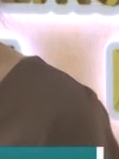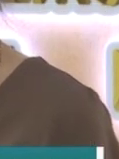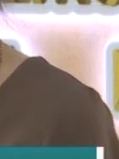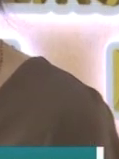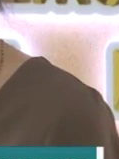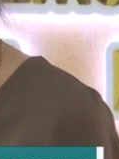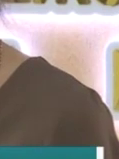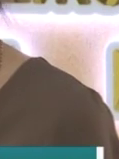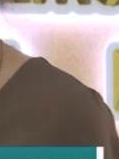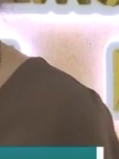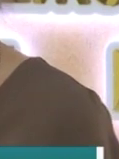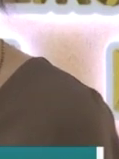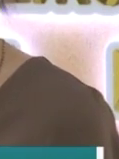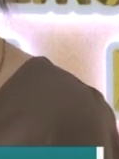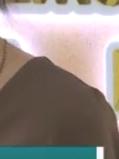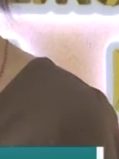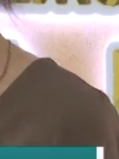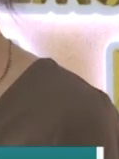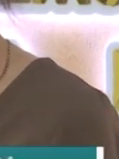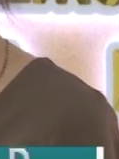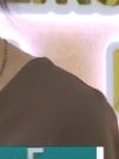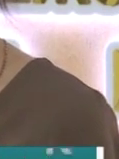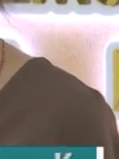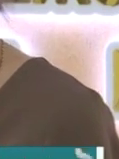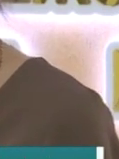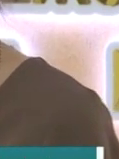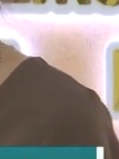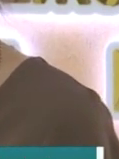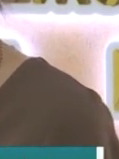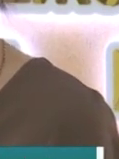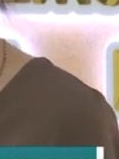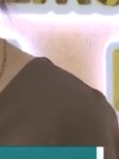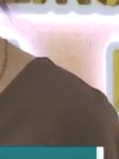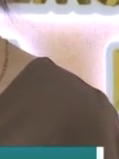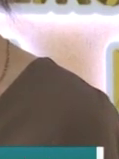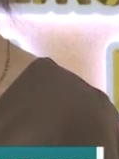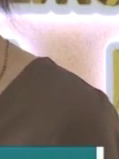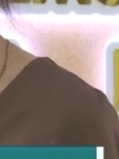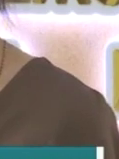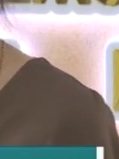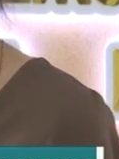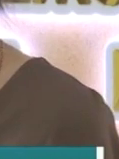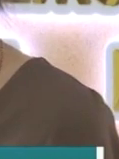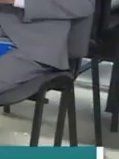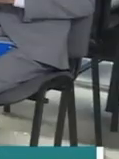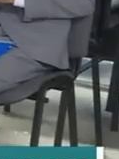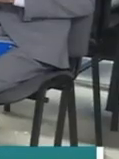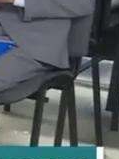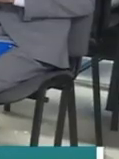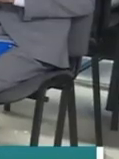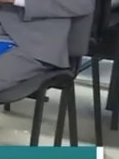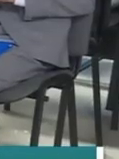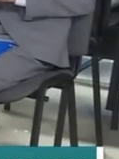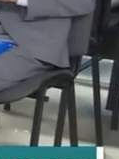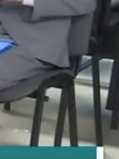өміріміз, денсаулығымыз, келешегіміз, біліміміз бен әлеуметтік саясатымыз жалпы, идеологиямыз көрініс табады.